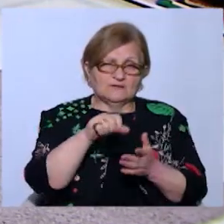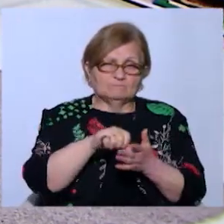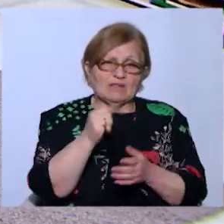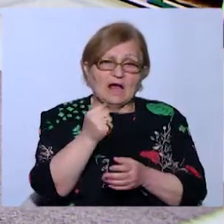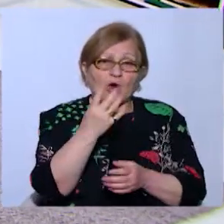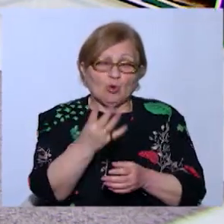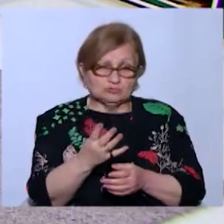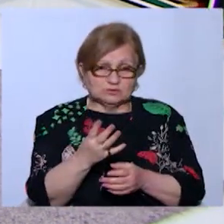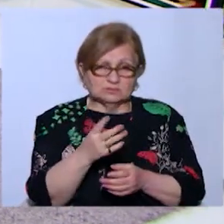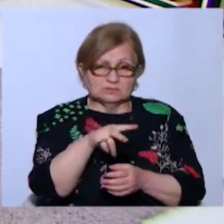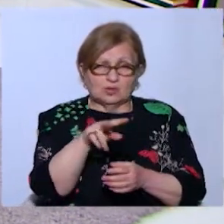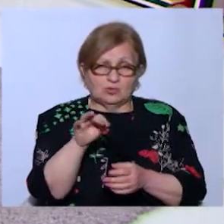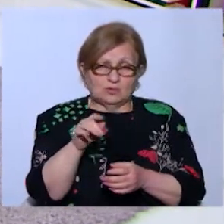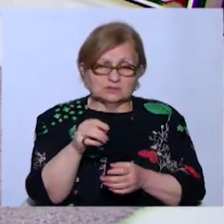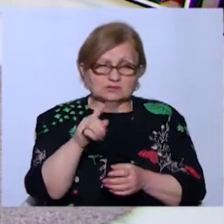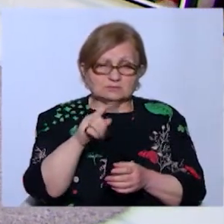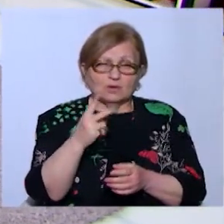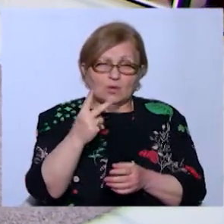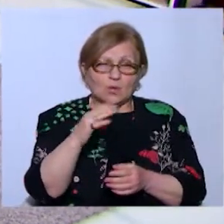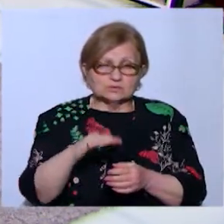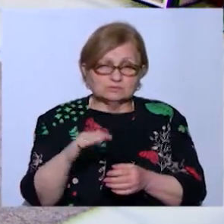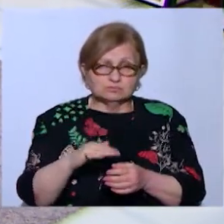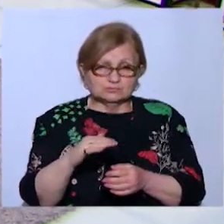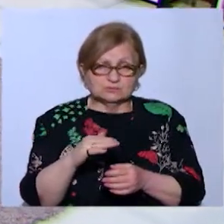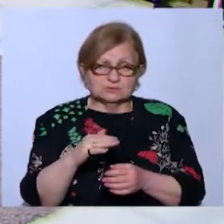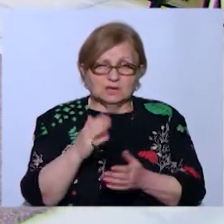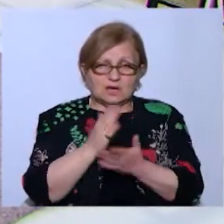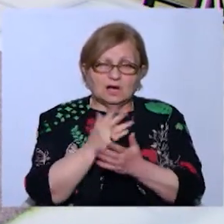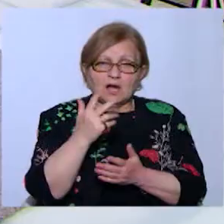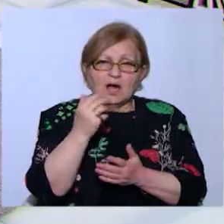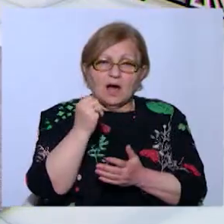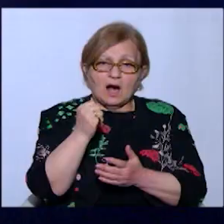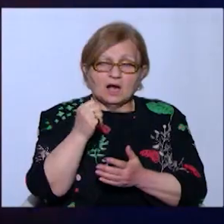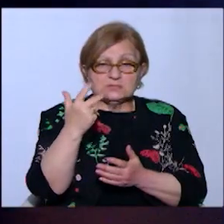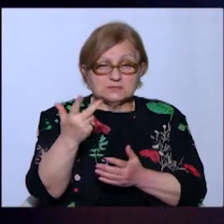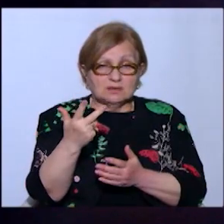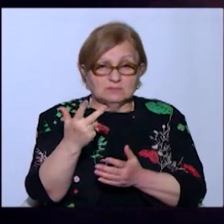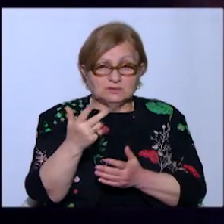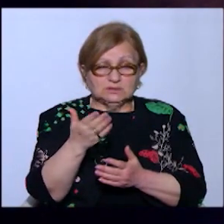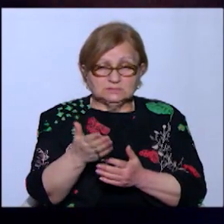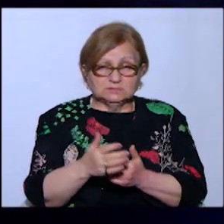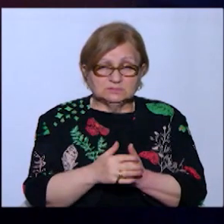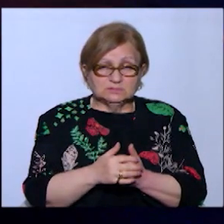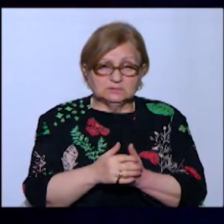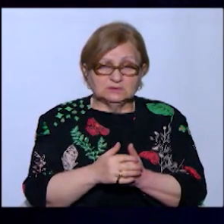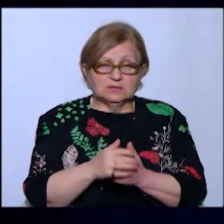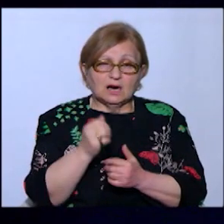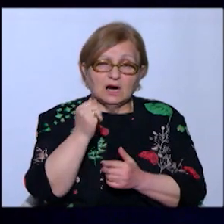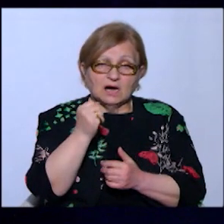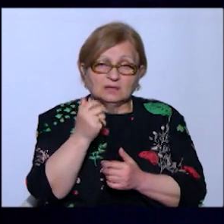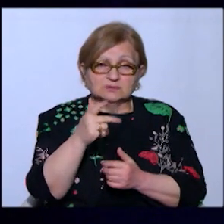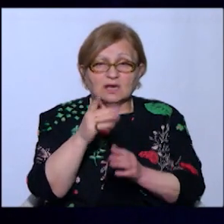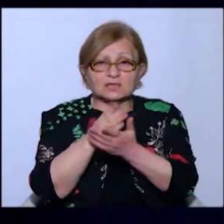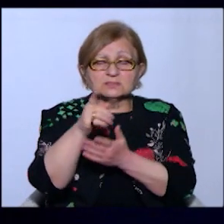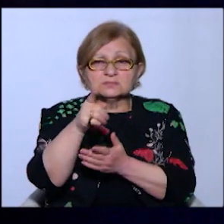A4, რომელიც ლოგარითმი 2-ის ფუძით არის A3-დან, მაშასადამე A3 რადგან 2-სა და